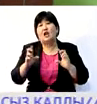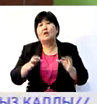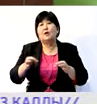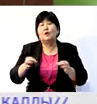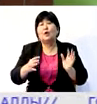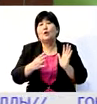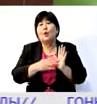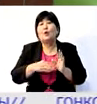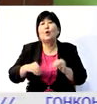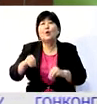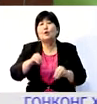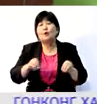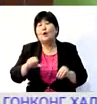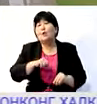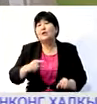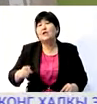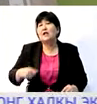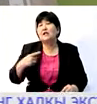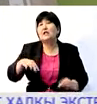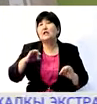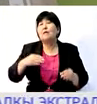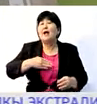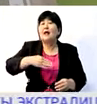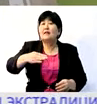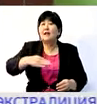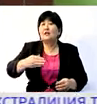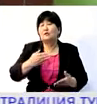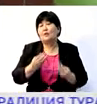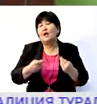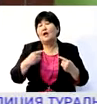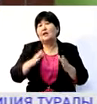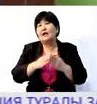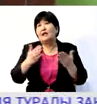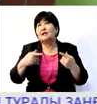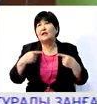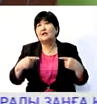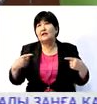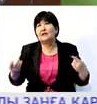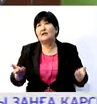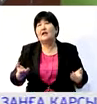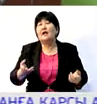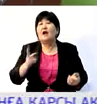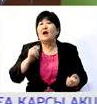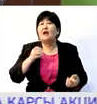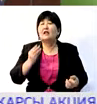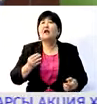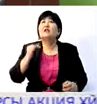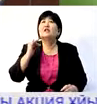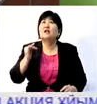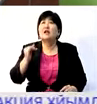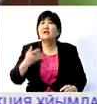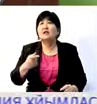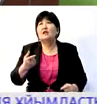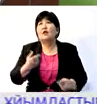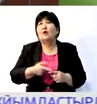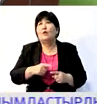тоғызқұмалаққа, өздерінің шеберлігі барлары, теннис ойнап жатыр, әртүрлі кітаптар, жалғаштың шежіресі, тарихы тұр.